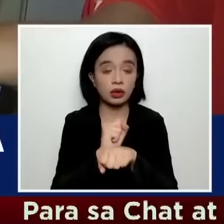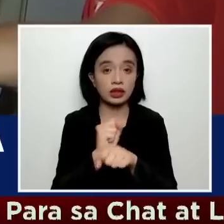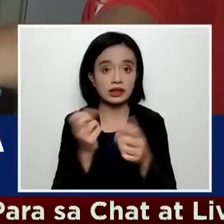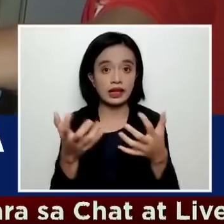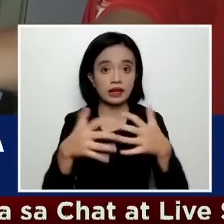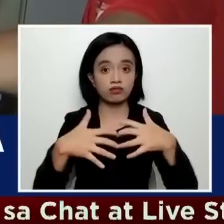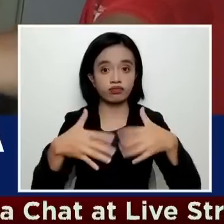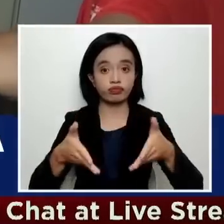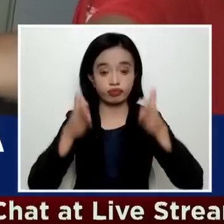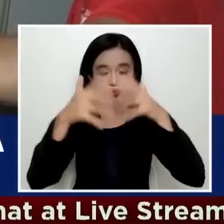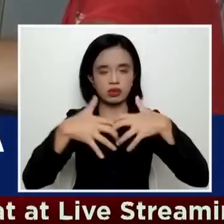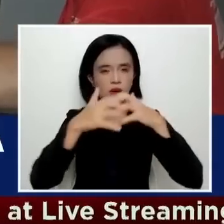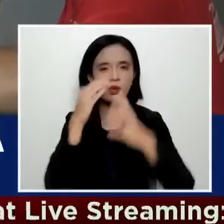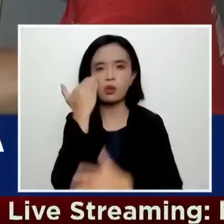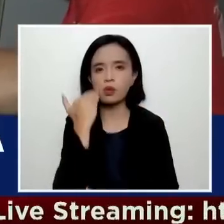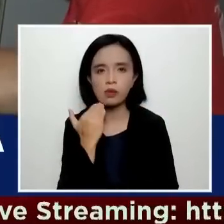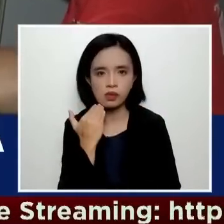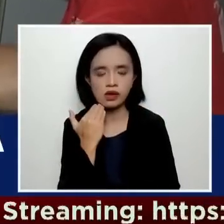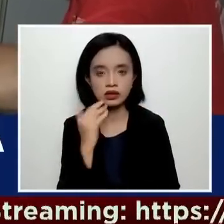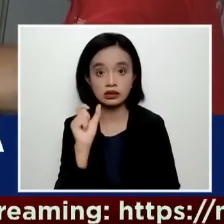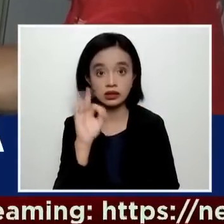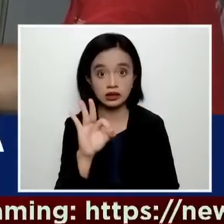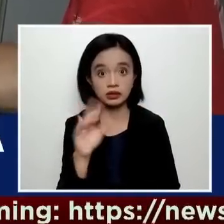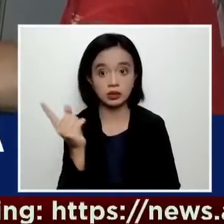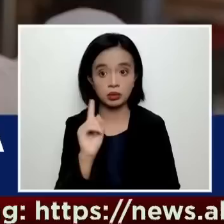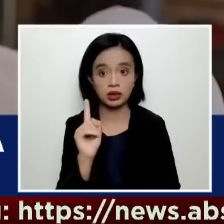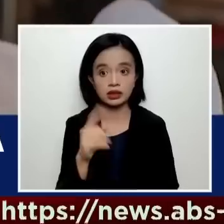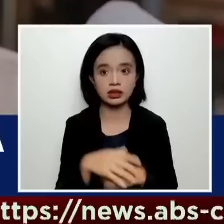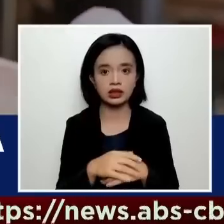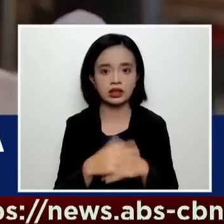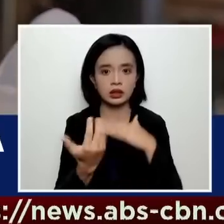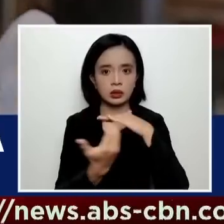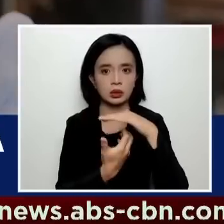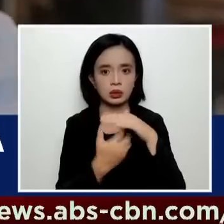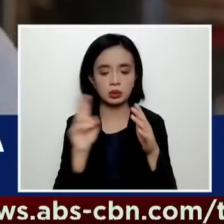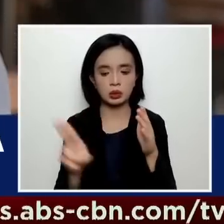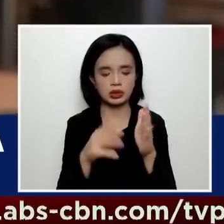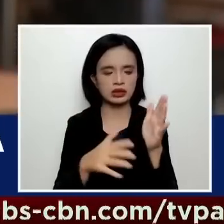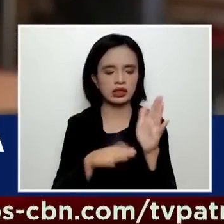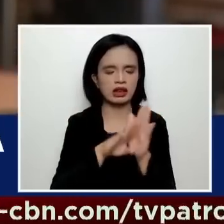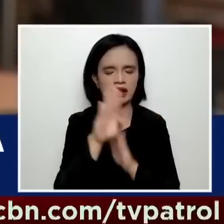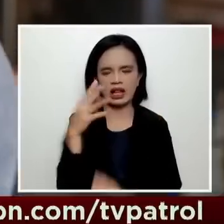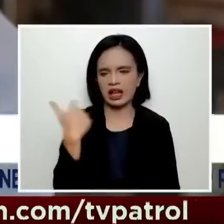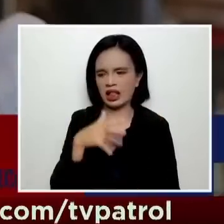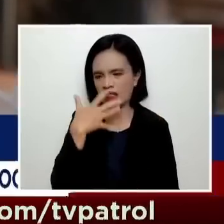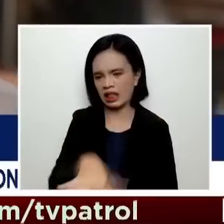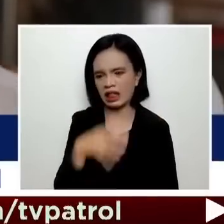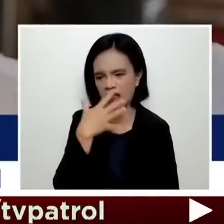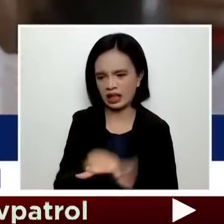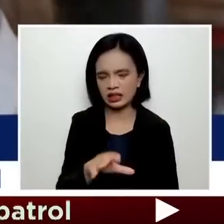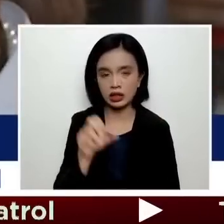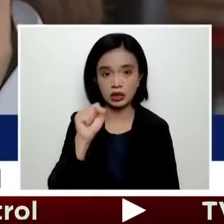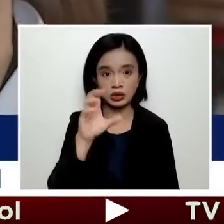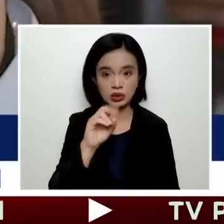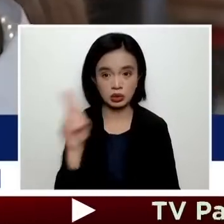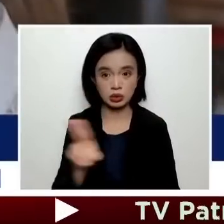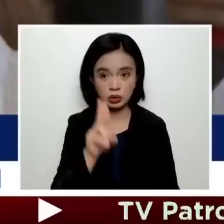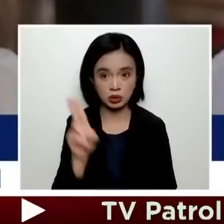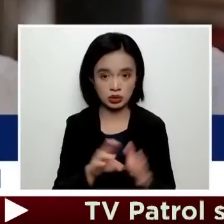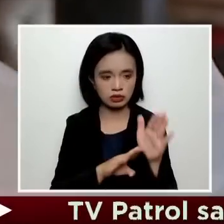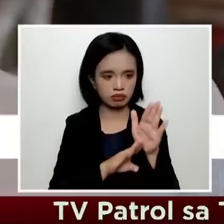Luzon, lalo na kung sumipa ang konsumo. Ang init-init. So the consumption, obviously, the demand will obviously go